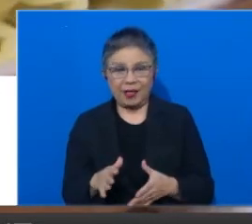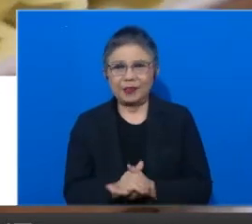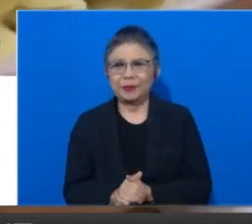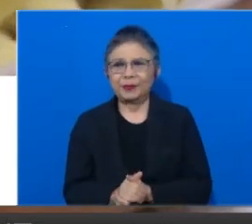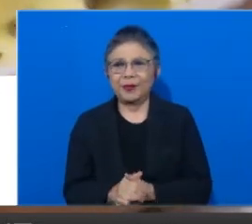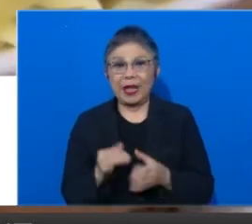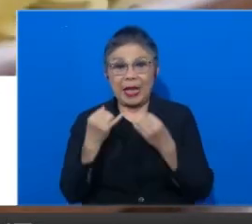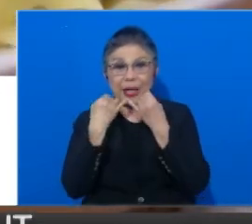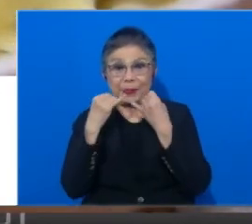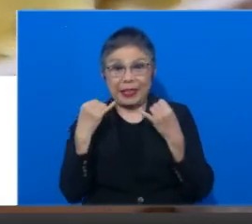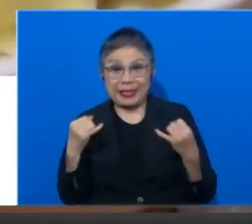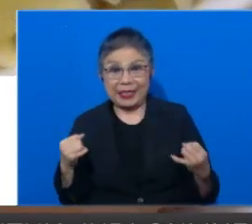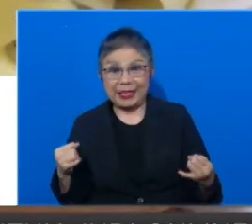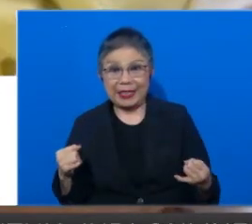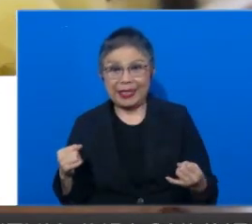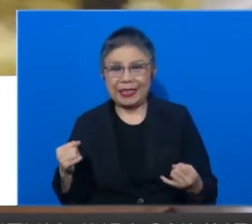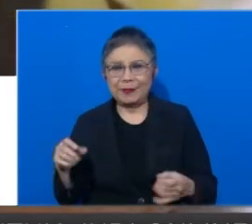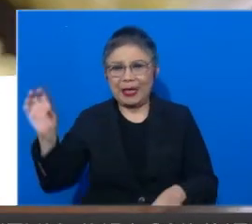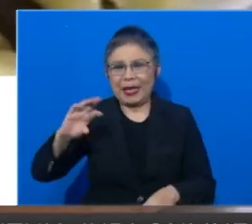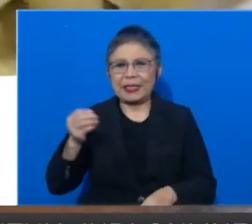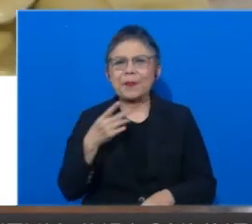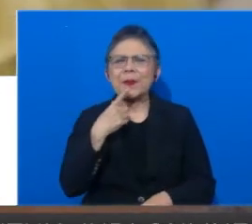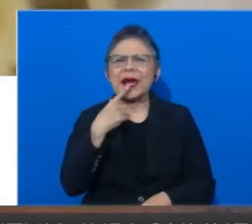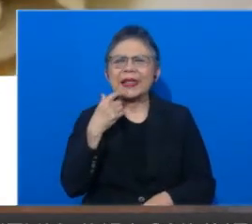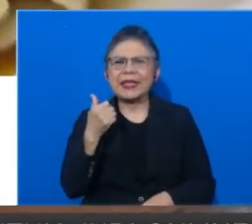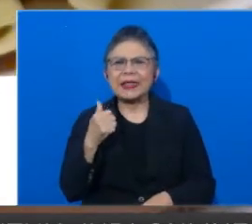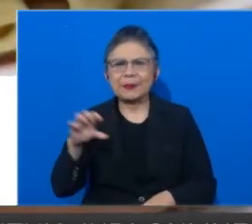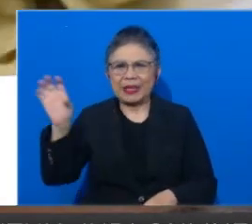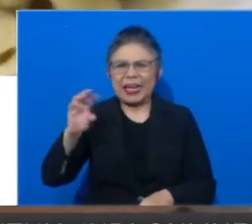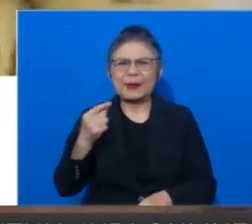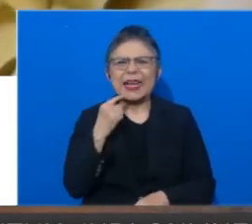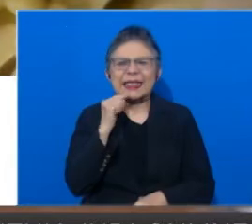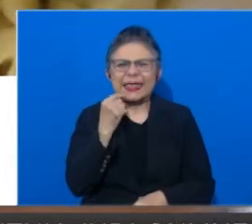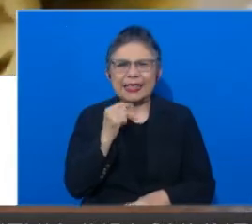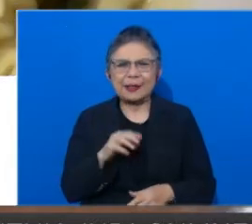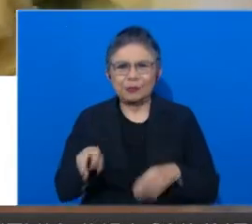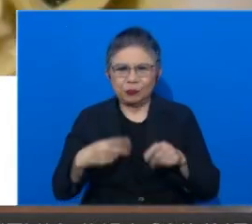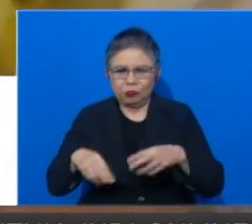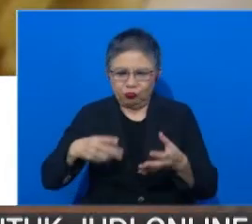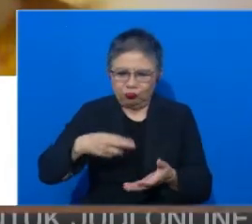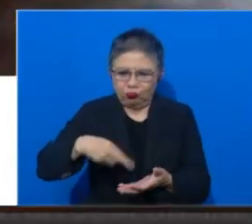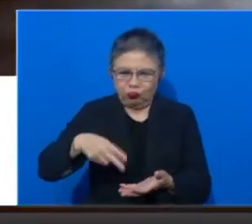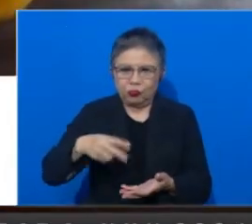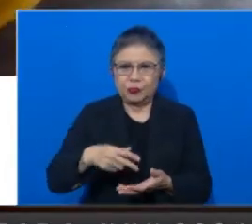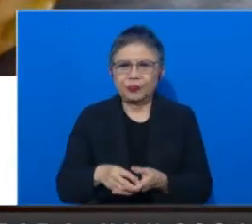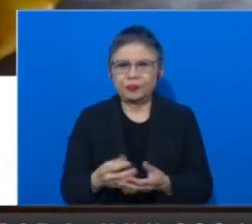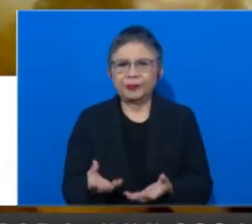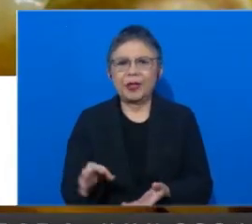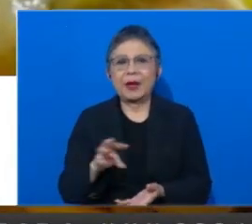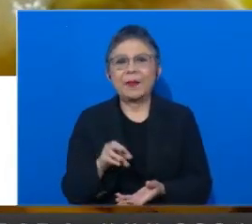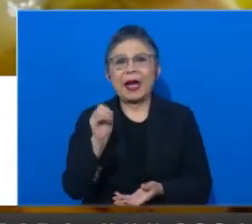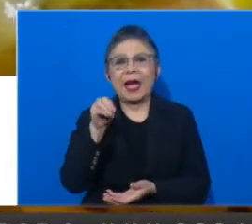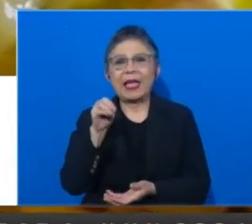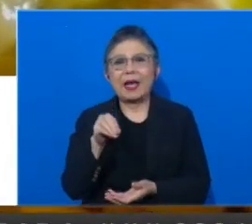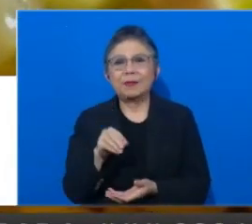Untuk mie-nya, racik bersama kecap manis, saus tomat, dan kecap asin. Aduk hingga tercampur, lalu sajikan bersama ayam